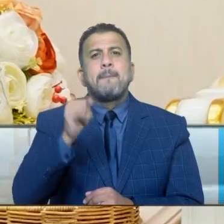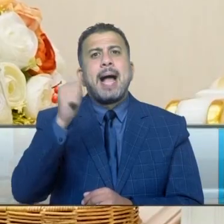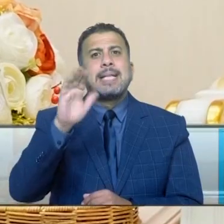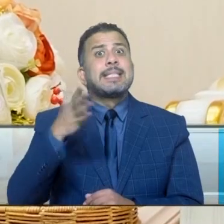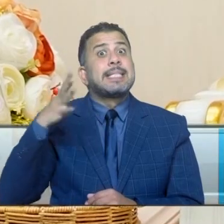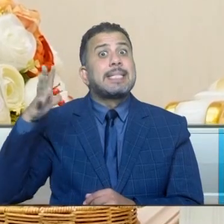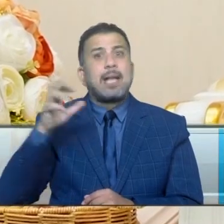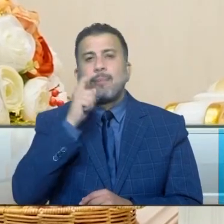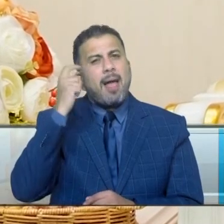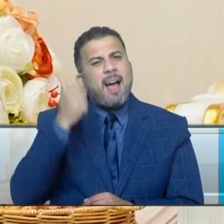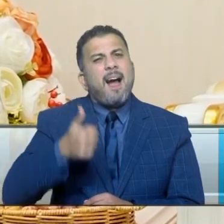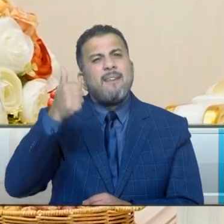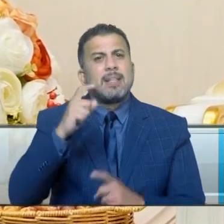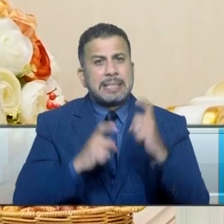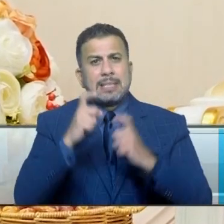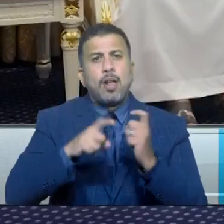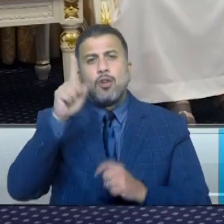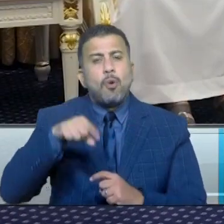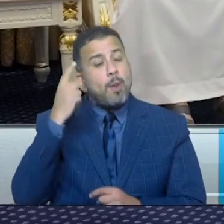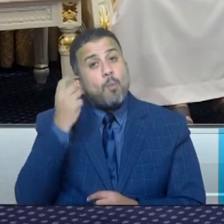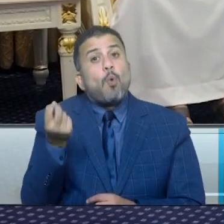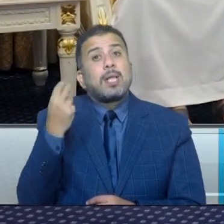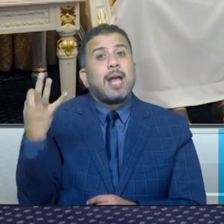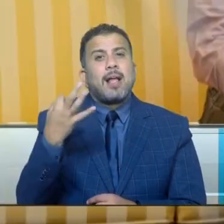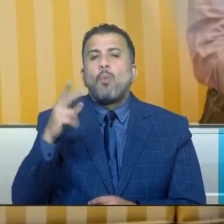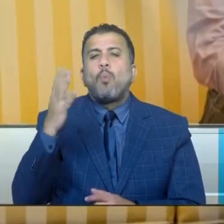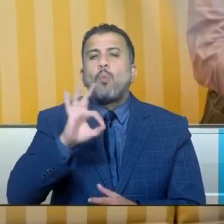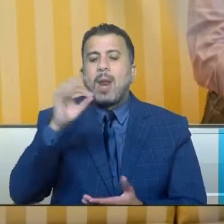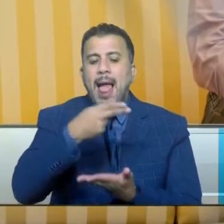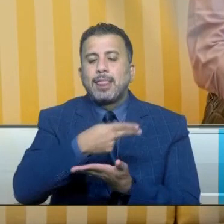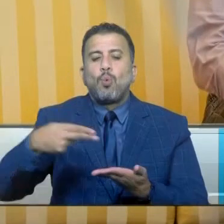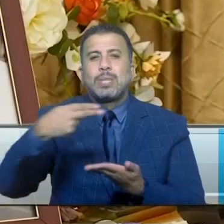لأفضل ابتكار في منافسات يوم المخترعين بإندونيسيا،